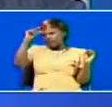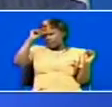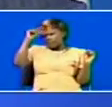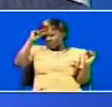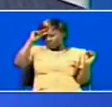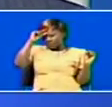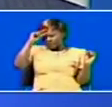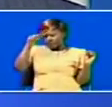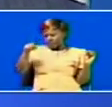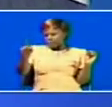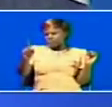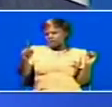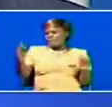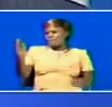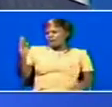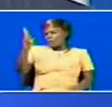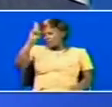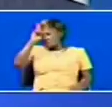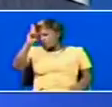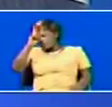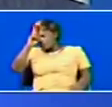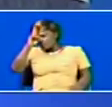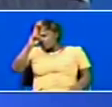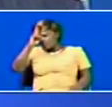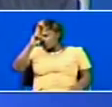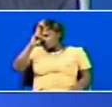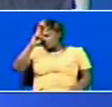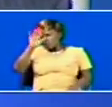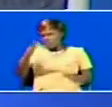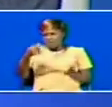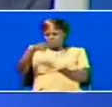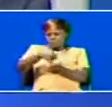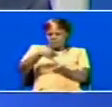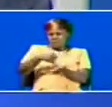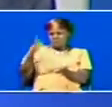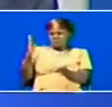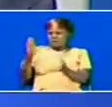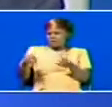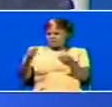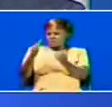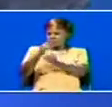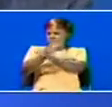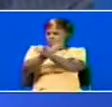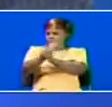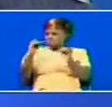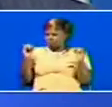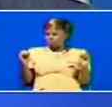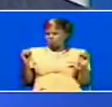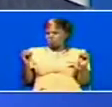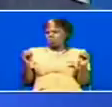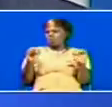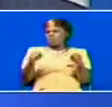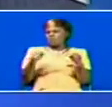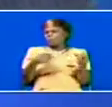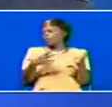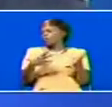kwamba ni wale walinzi, askari, polisi ama wale ambao wanahusika kupenda usalama hawajapenda usalama, basi ikawa kwamba unaweza kushtaki na